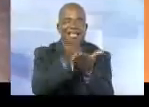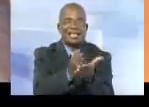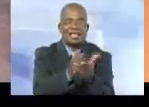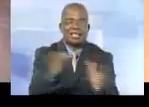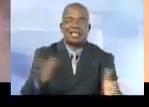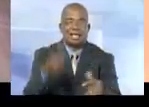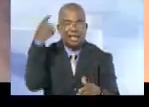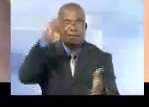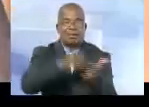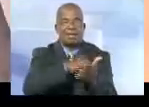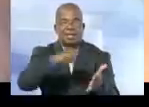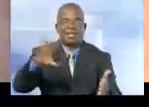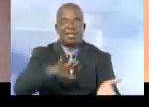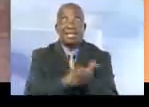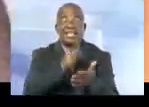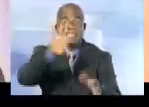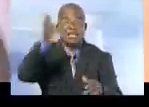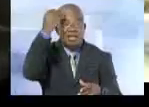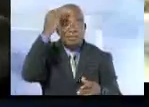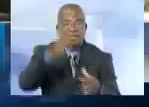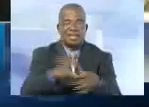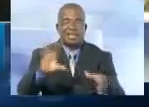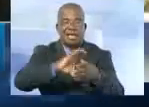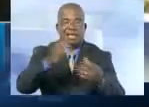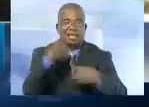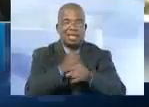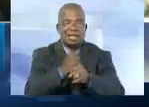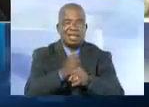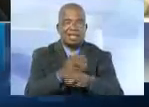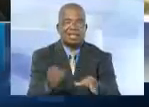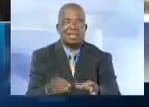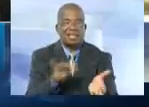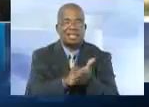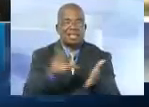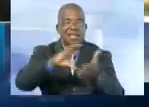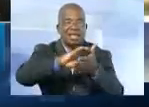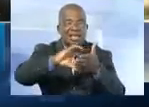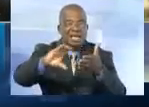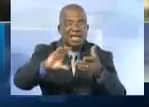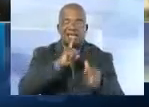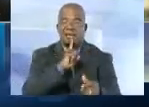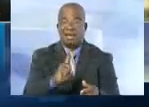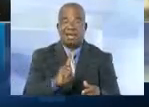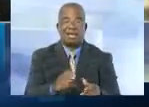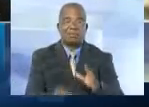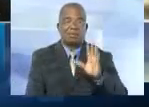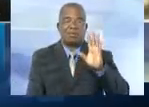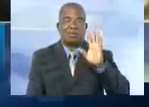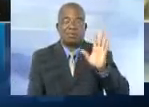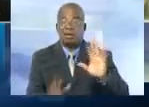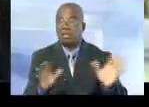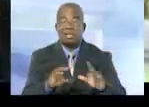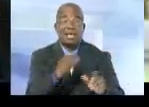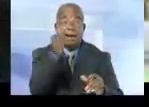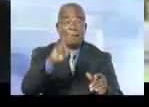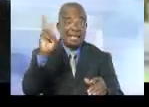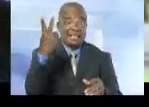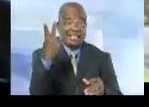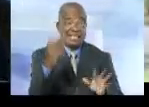de l'Éducation nationale et de l'Enseignement technique. Cette carte est unique parce que cette carte contient un